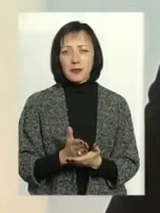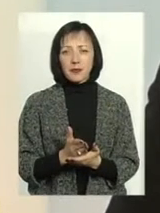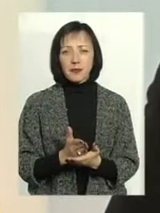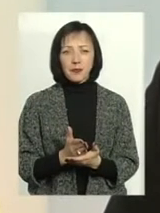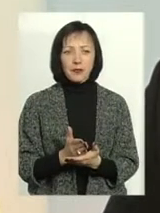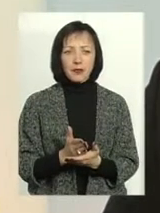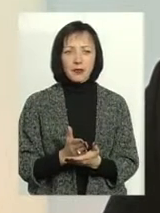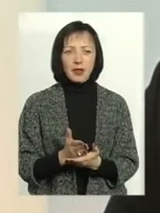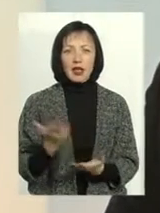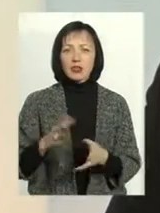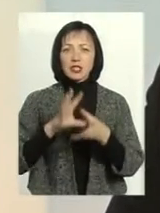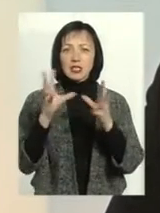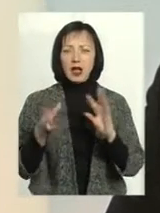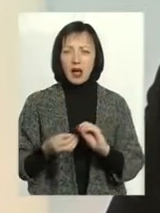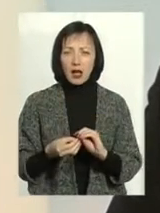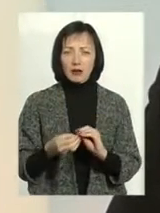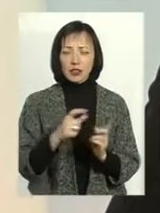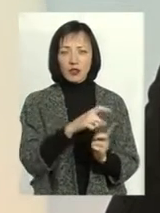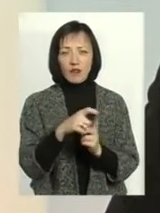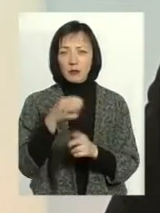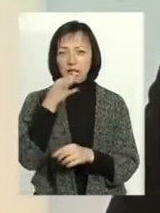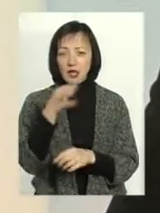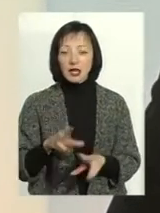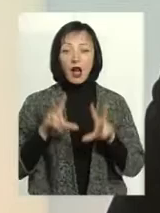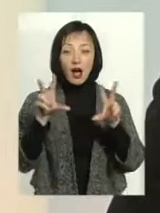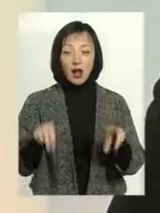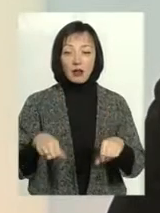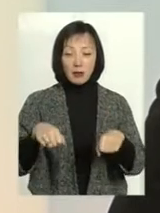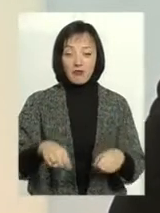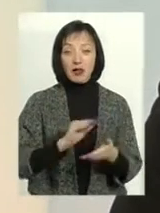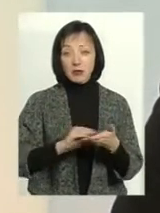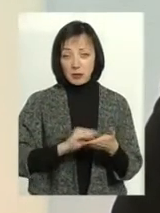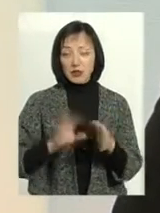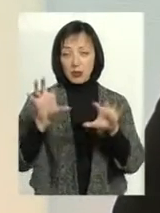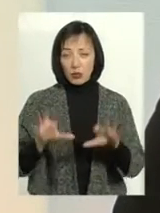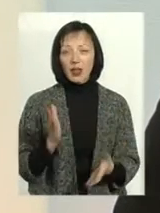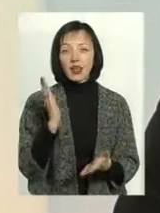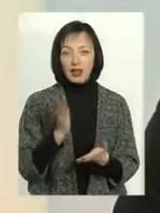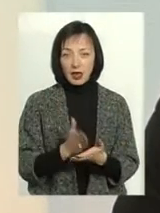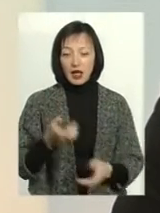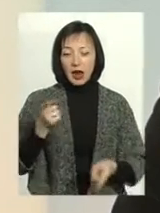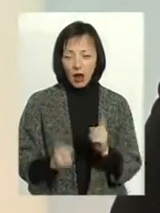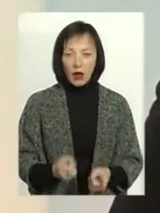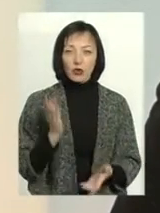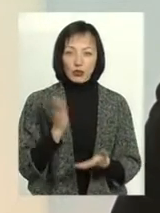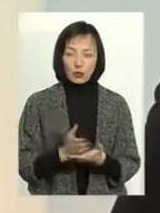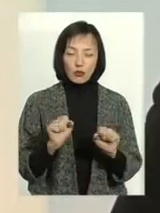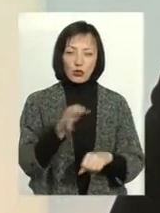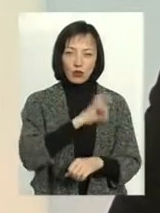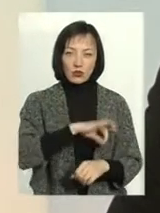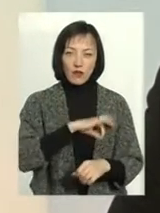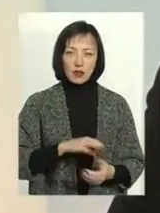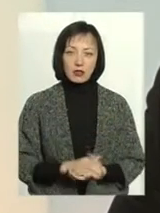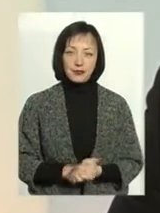ну, якщо загальними словами, то ті гарантії права, які прописані в законодавстві, вони є, реально існують і ними можна